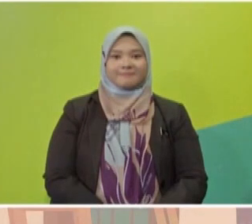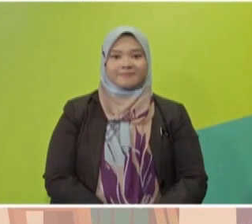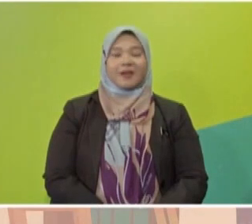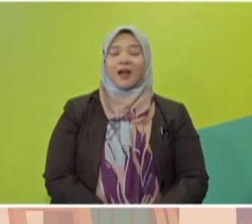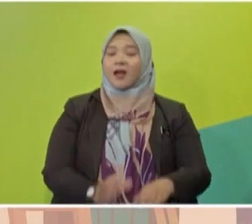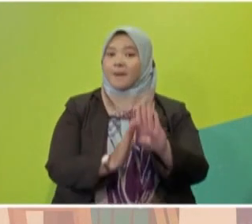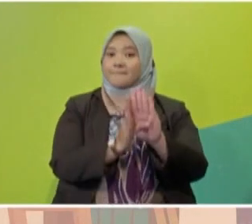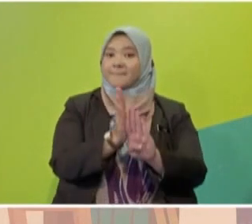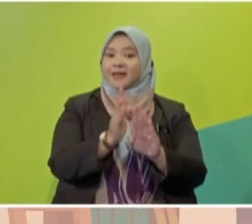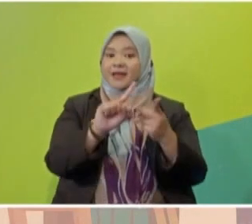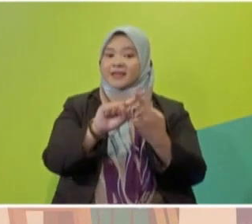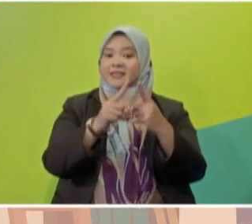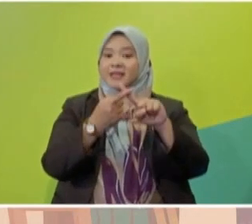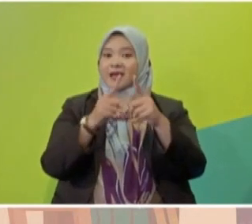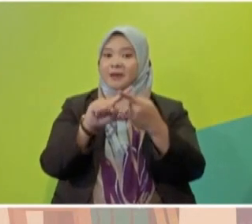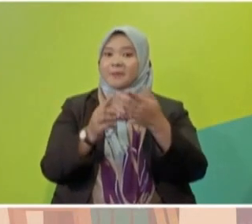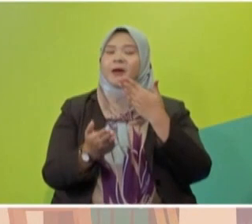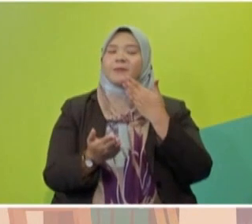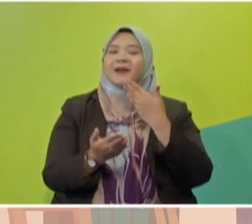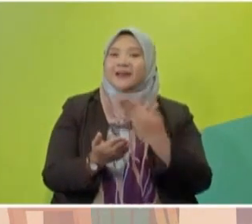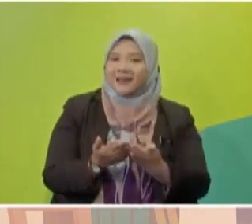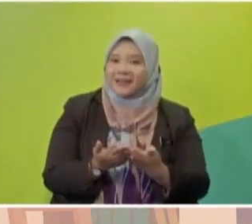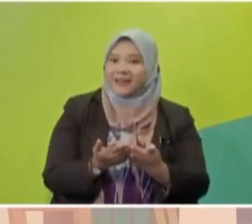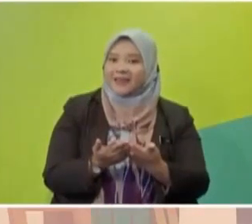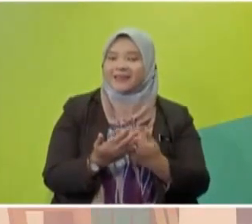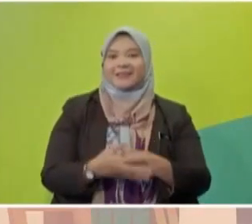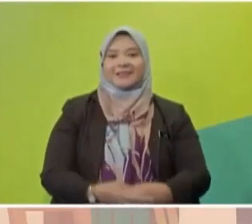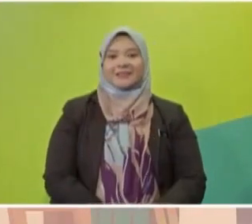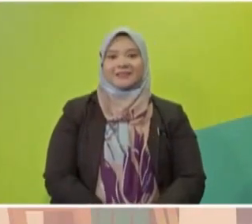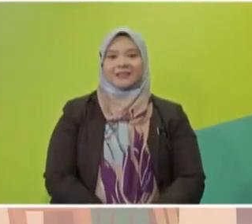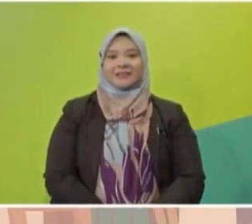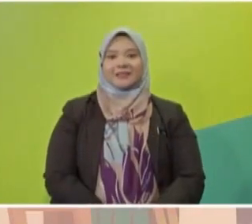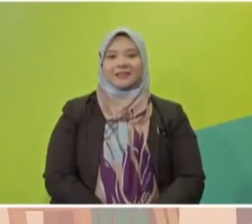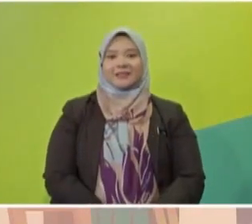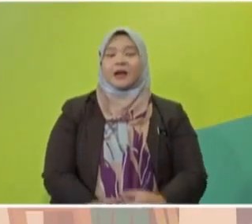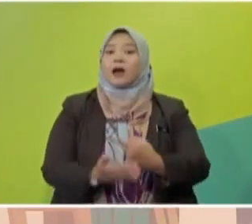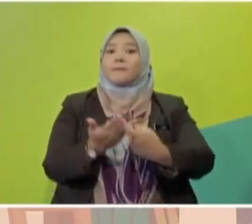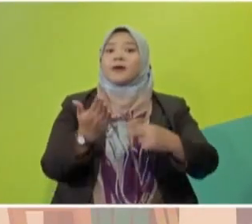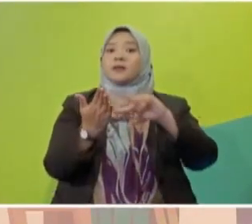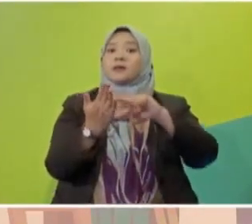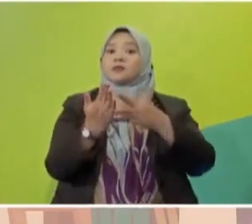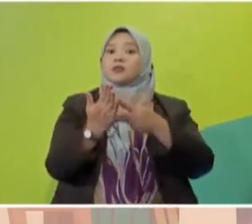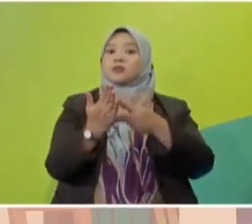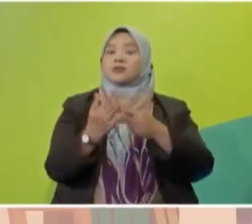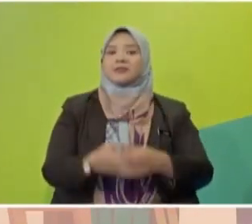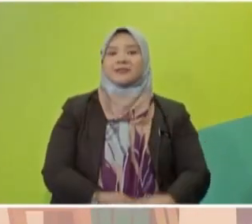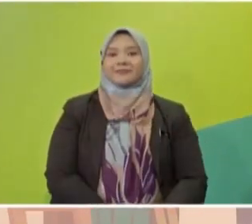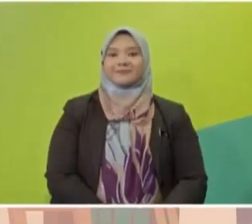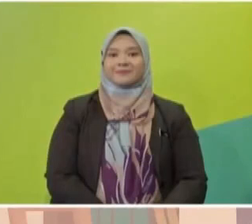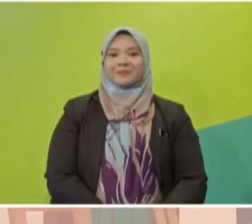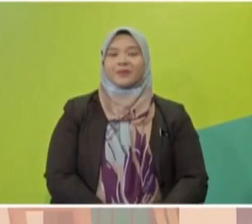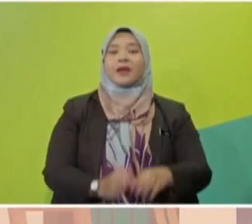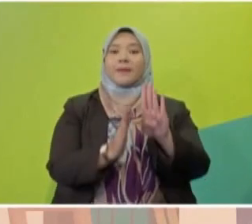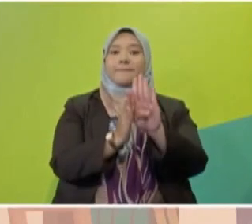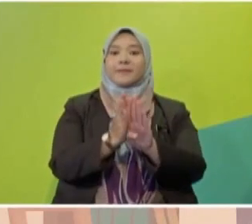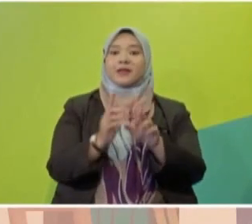Bersahabat baik. Bersahabat baik. Berkawan. Bersahabat baik ialah